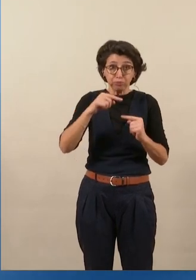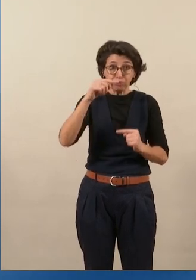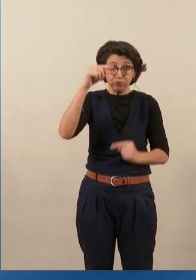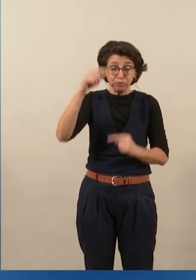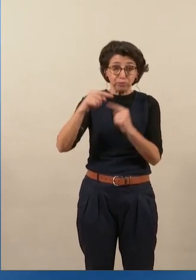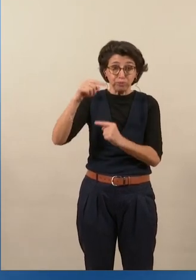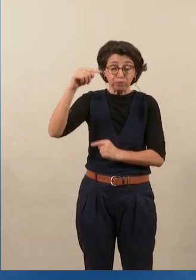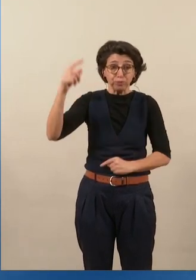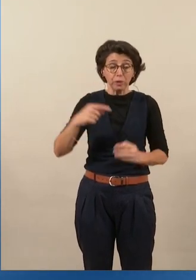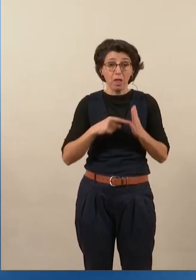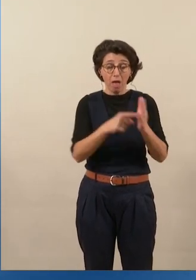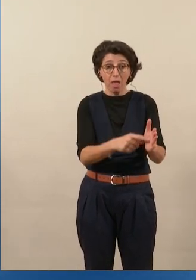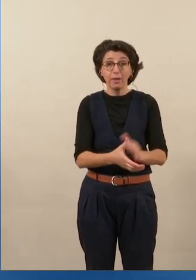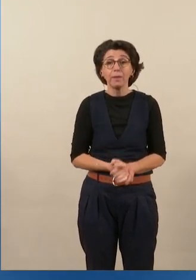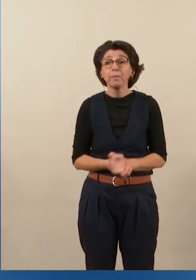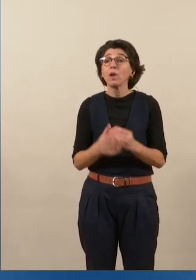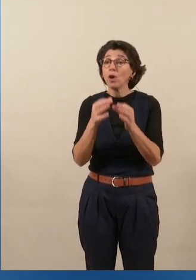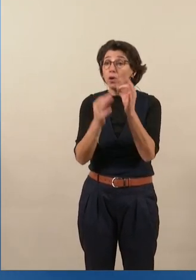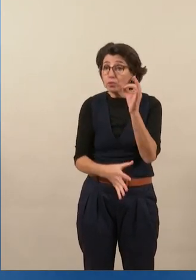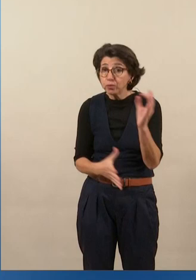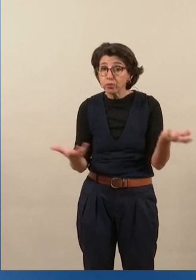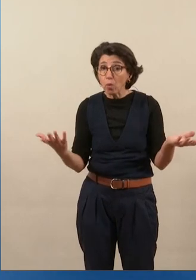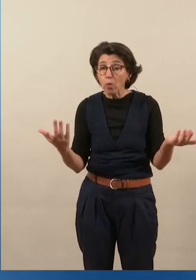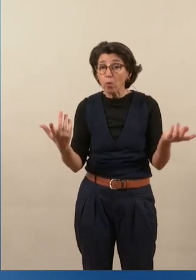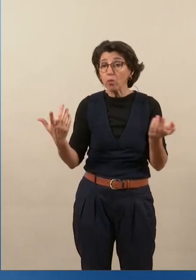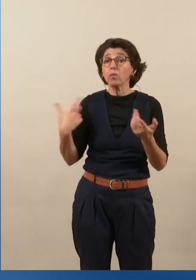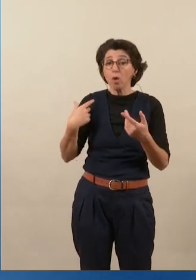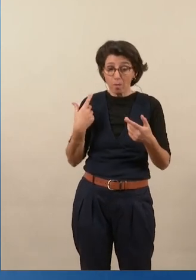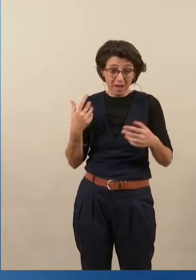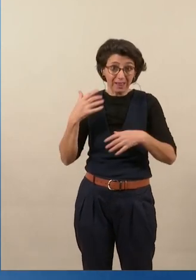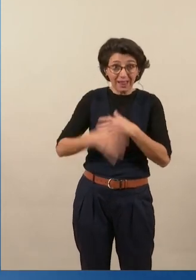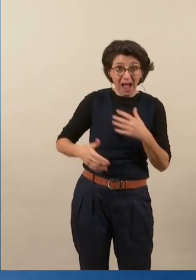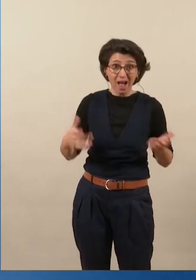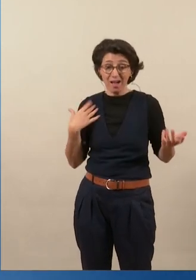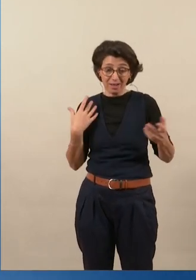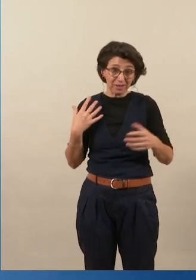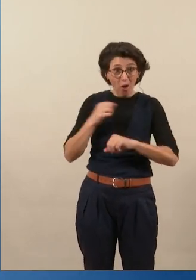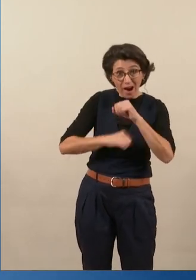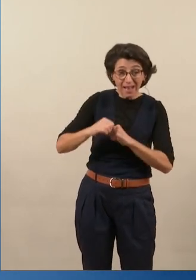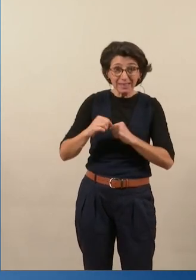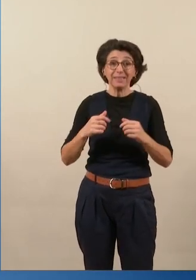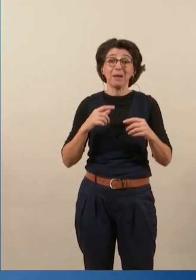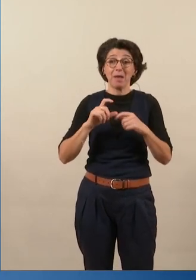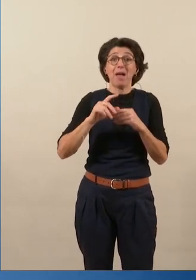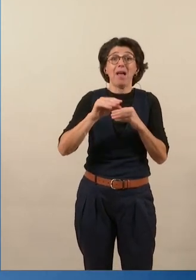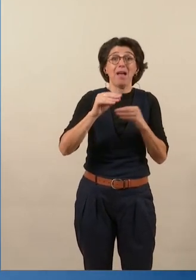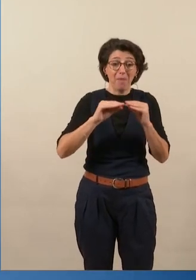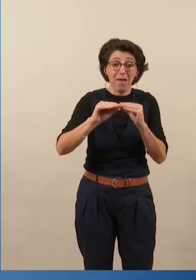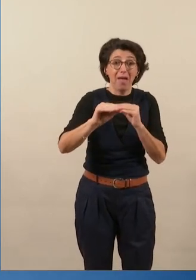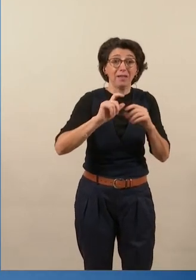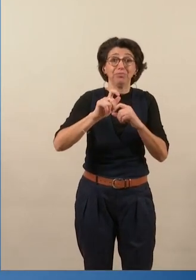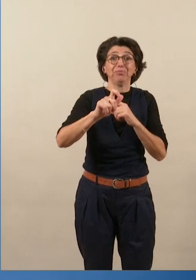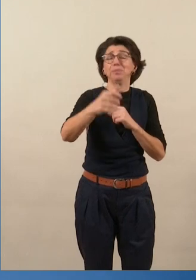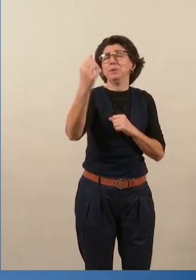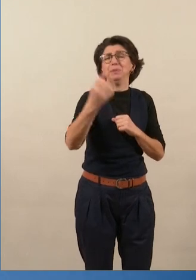seront prises tardivement plus ce sera difficile pour la ville et pour les grandenbl donc nous vous demandons de penser à